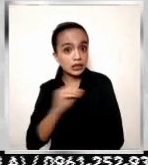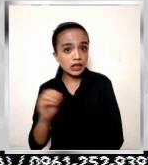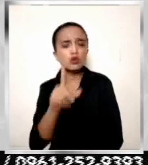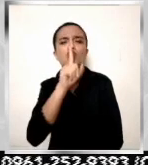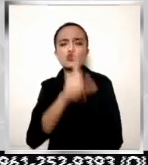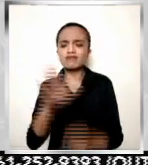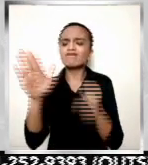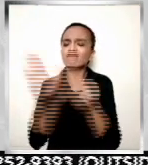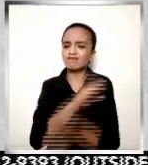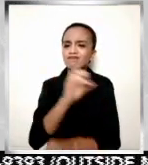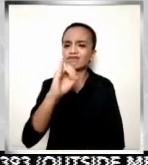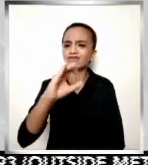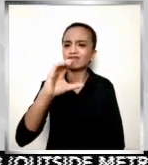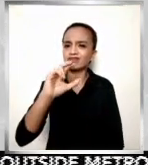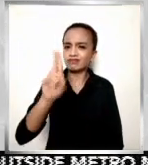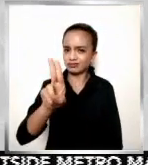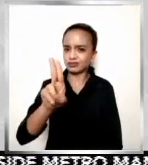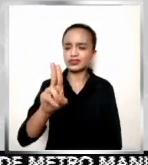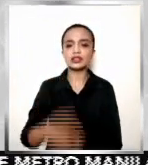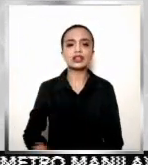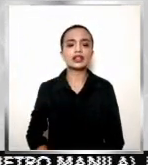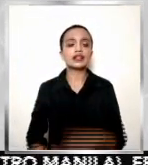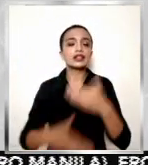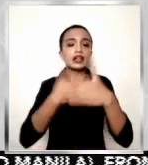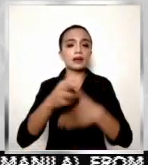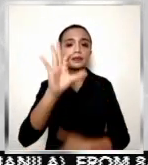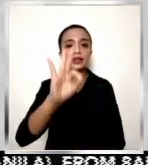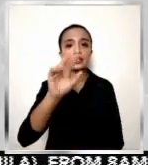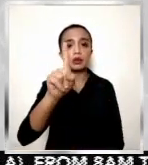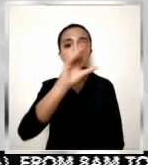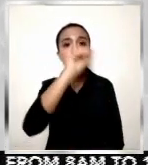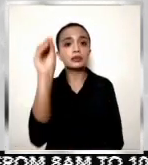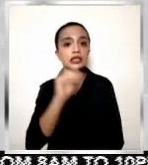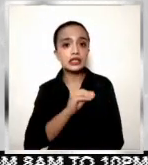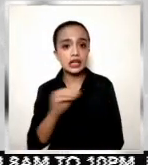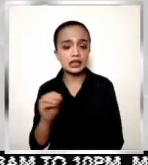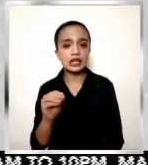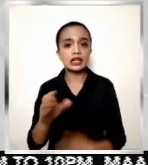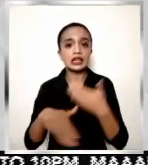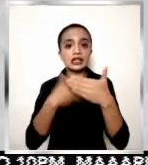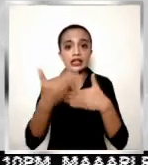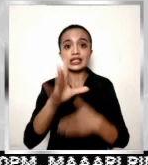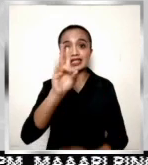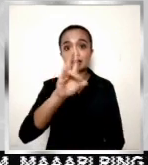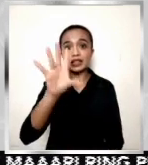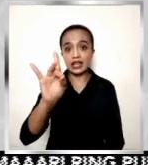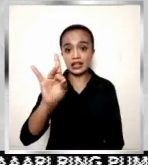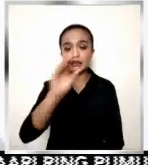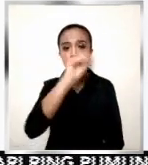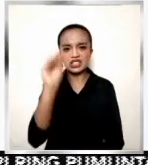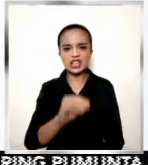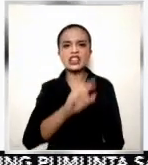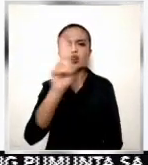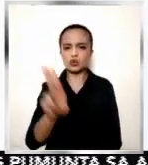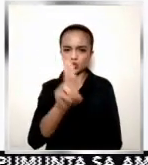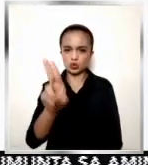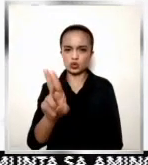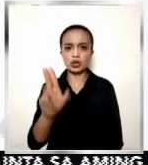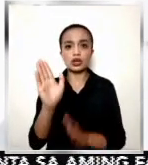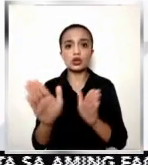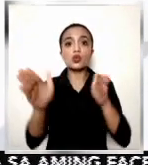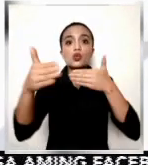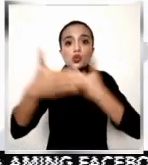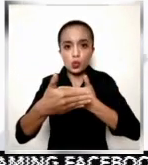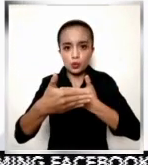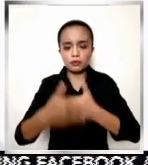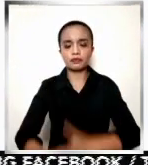sa Lucena, 91% na puno ang isolation beds at abot 78% ng gamit ang mga ward beds. Kasi